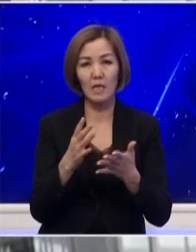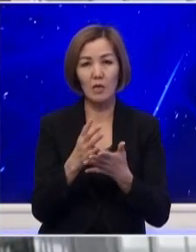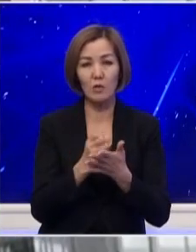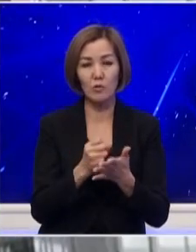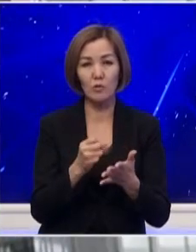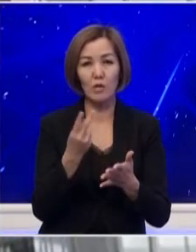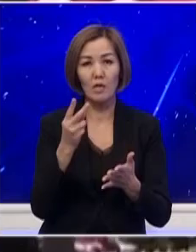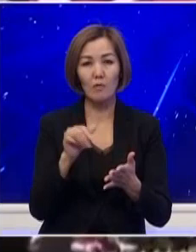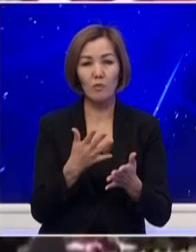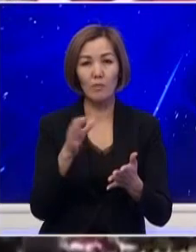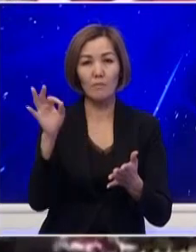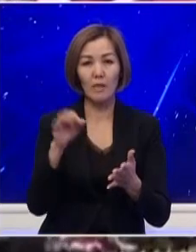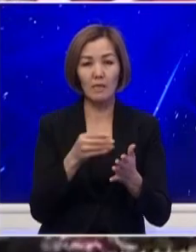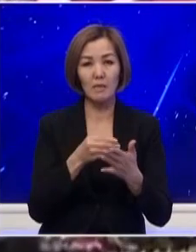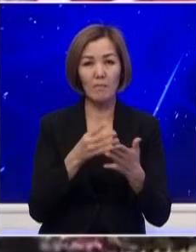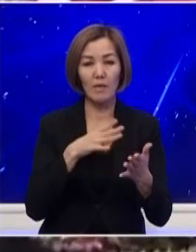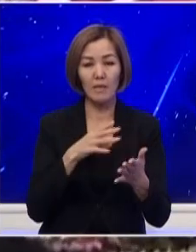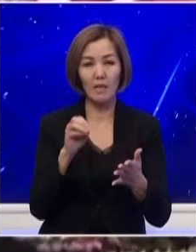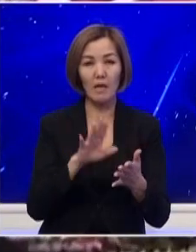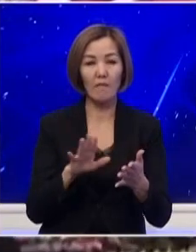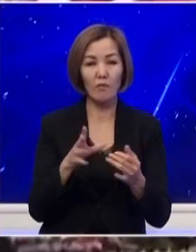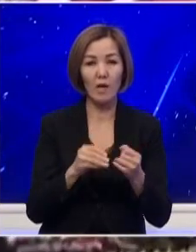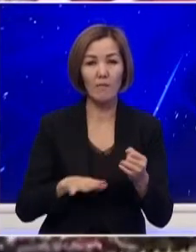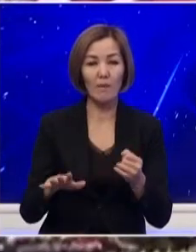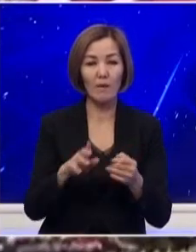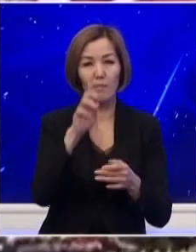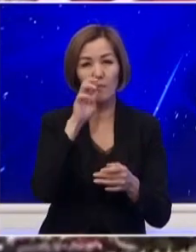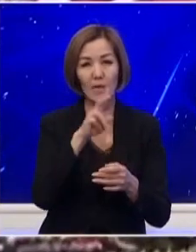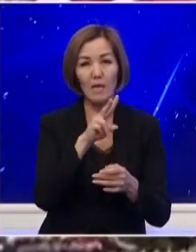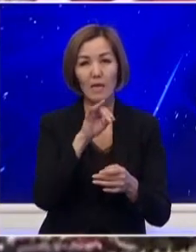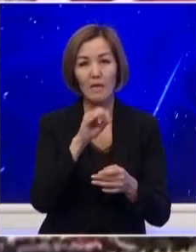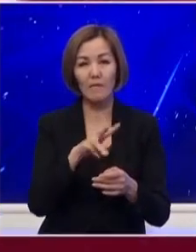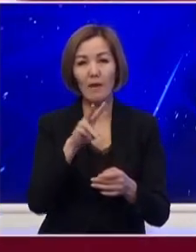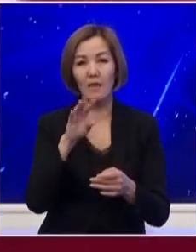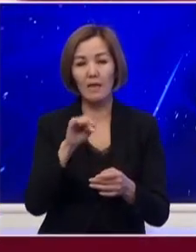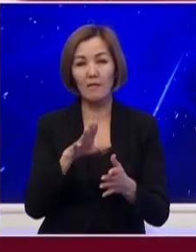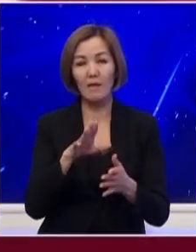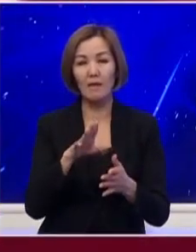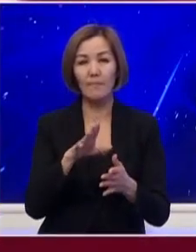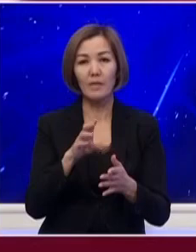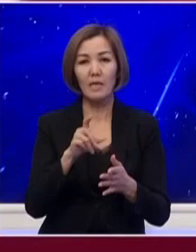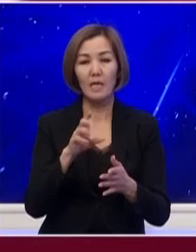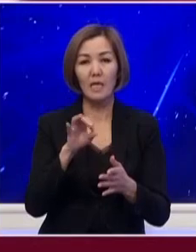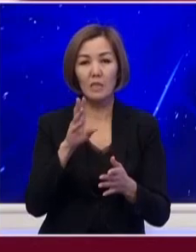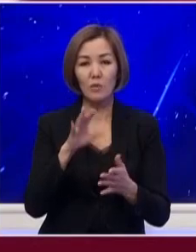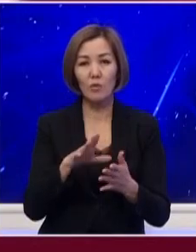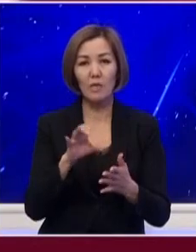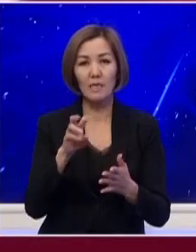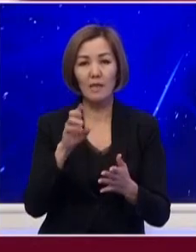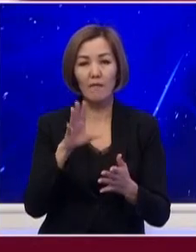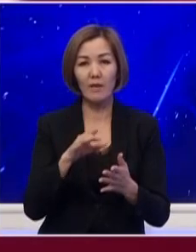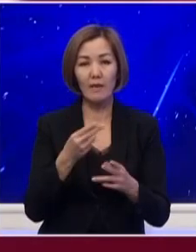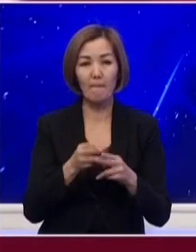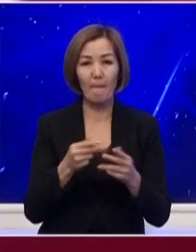құны 2,5%-ға қымбаттады. Еуро аймақ елдерінің арасында Литва, Латвия, Эстония және Словакия басқаларға қарағанда